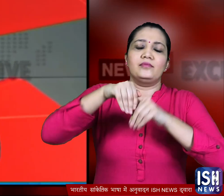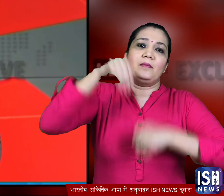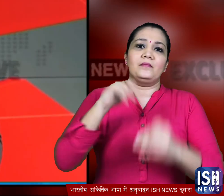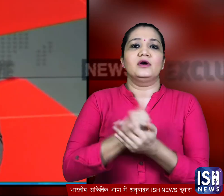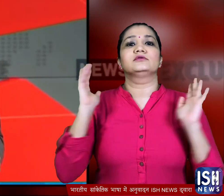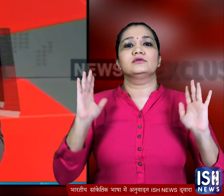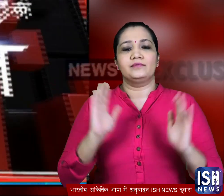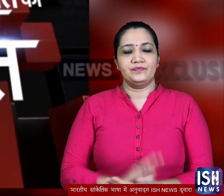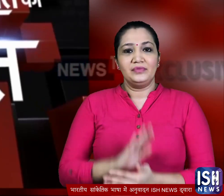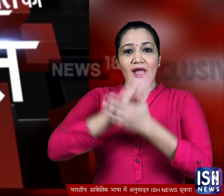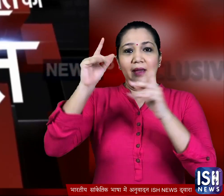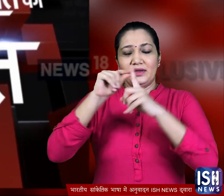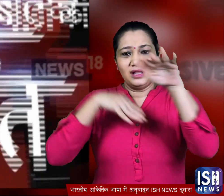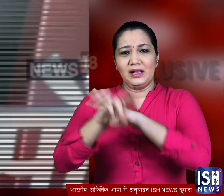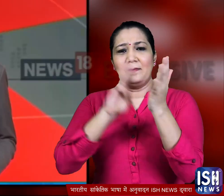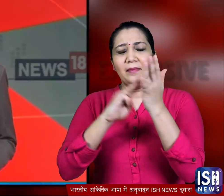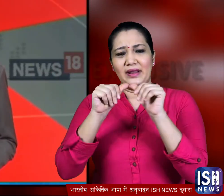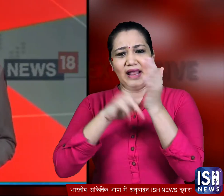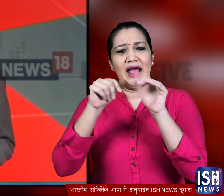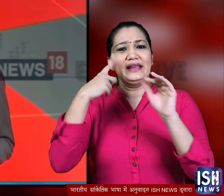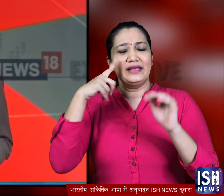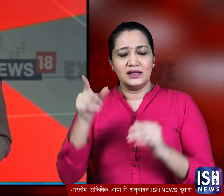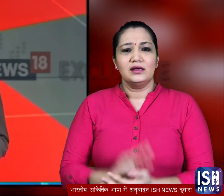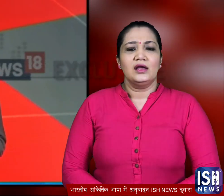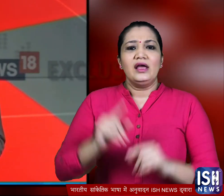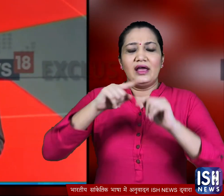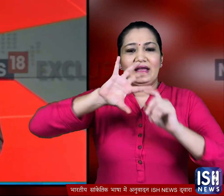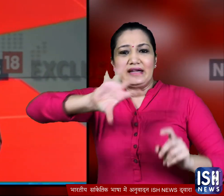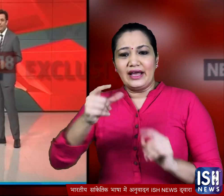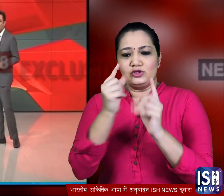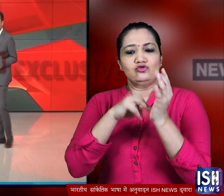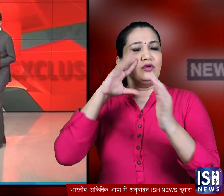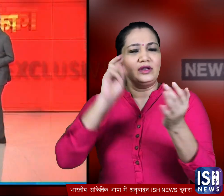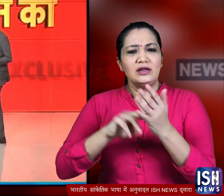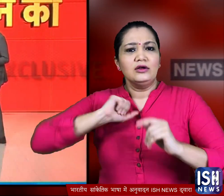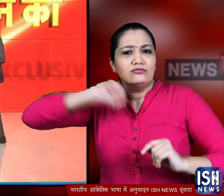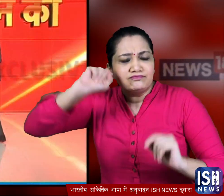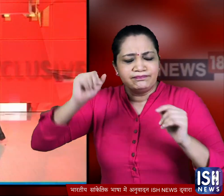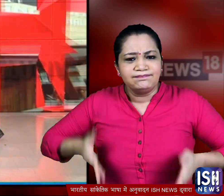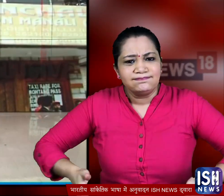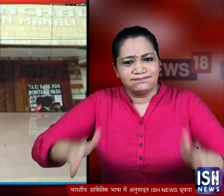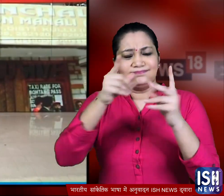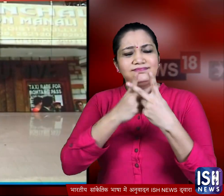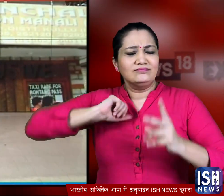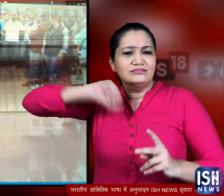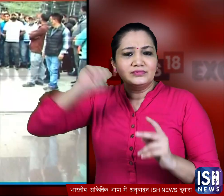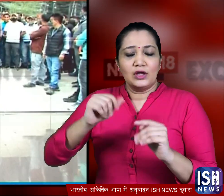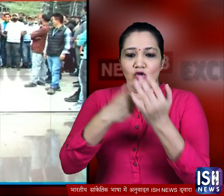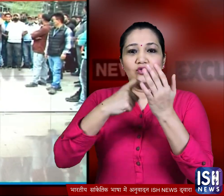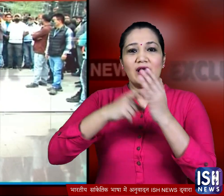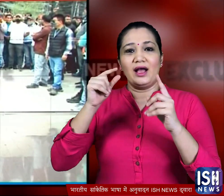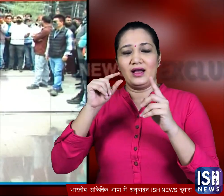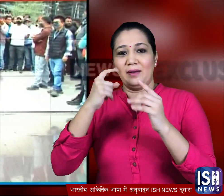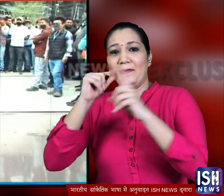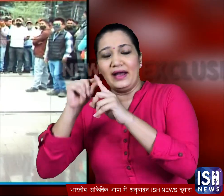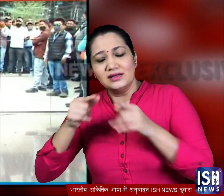जनता के हवाले कर दिया जाए। हिमाचल प्रदेश के मनाली में टैक्सी यूनियन से जुड़े कई लोगों ने सड़क पर उतरकर इस बात का विरोध किया कि